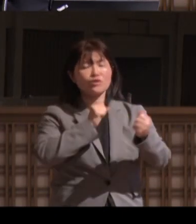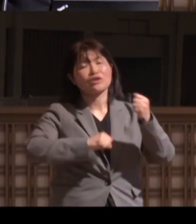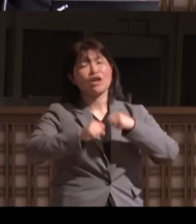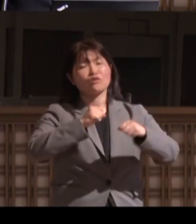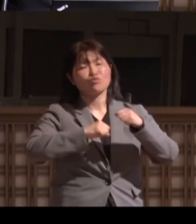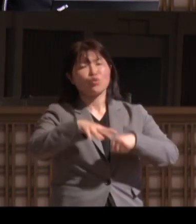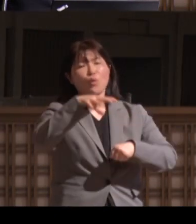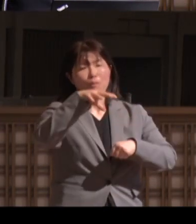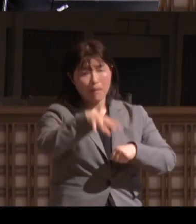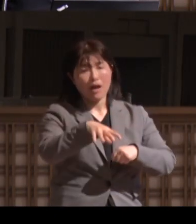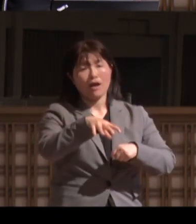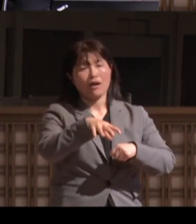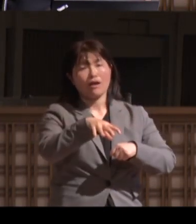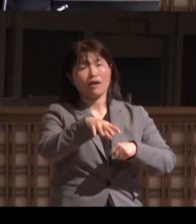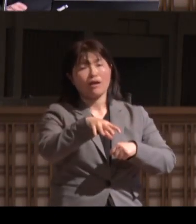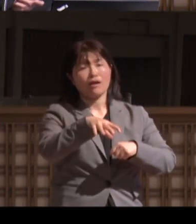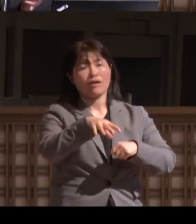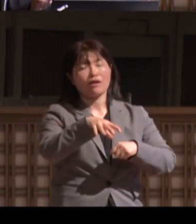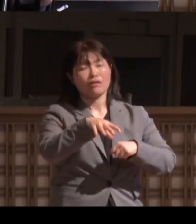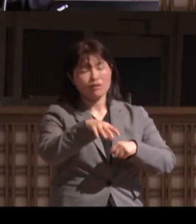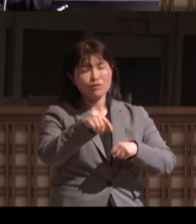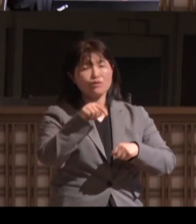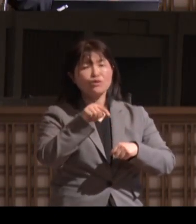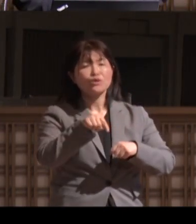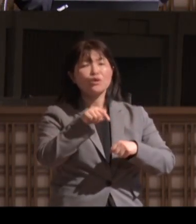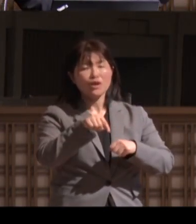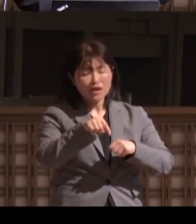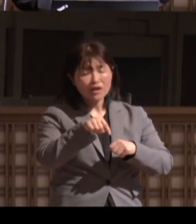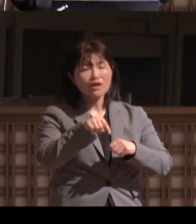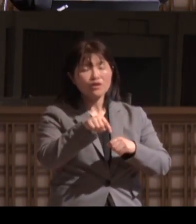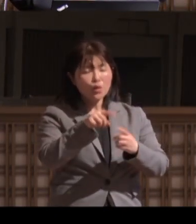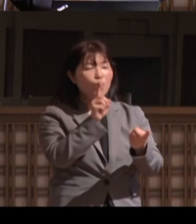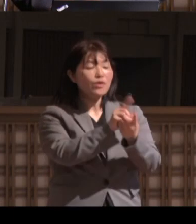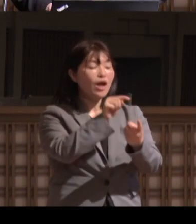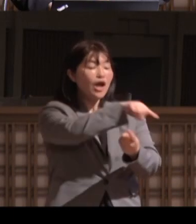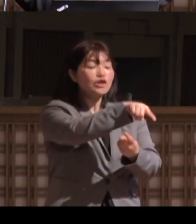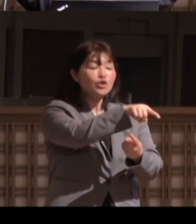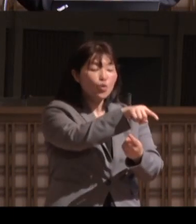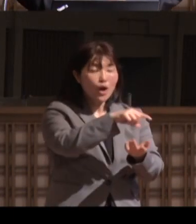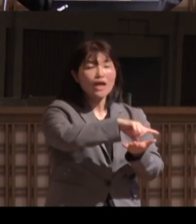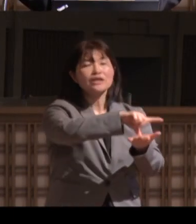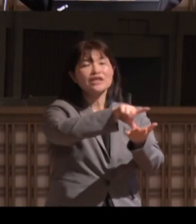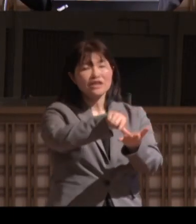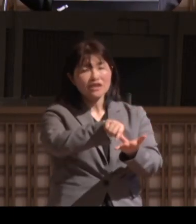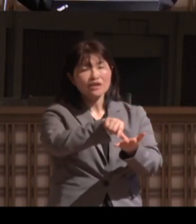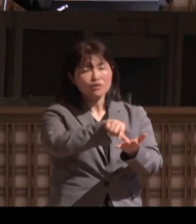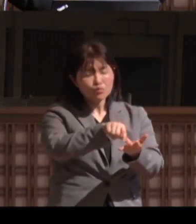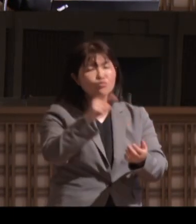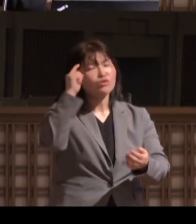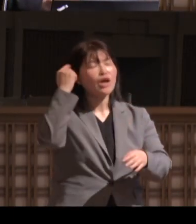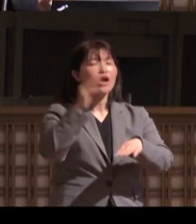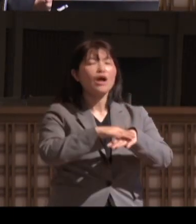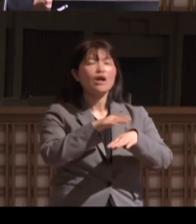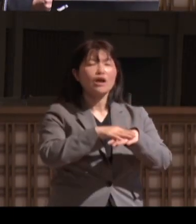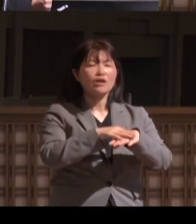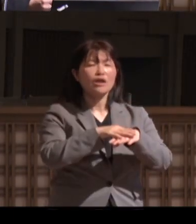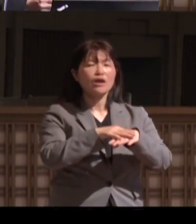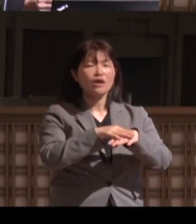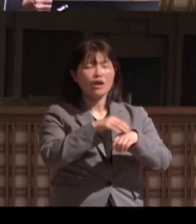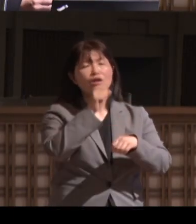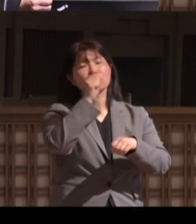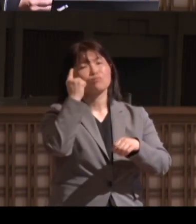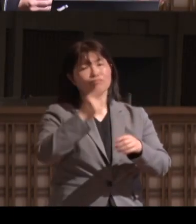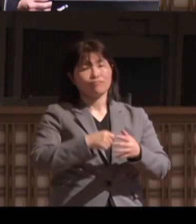活動の場であるとそれそれの対象が地域だとこういう風に考えるとま整理ができ